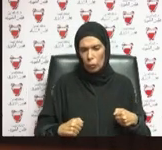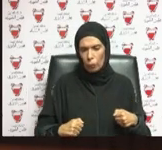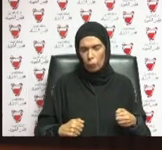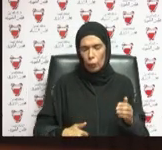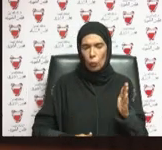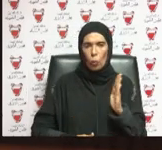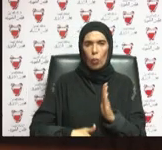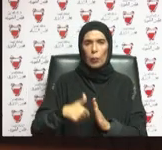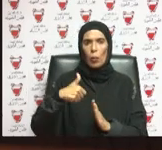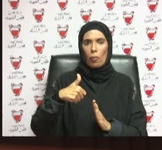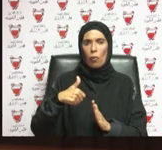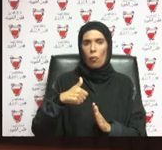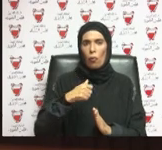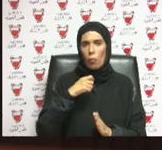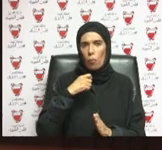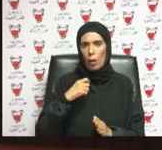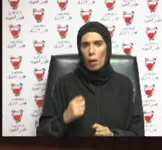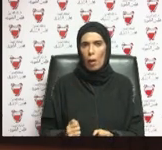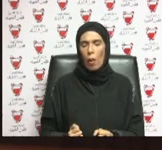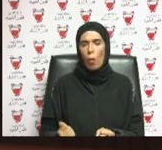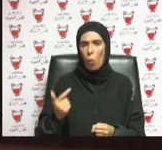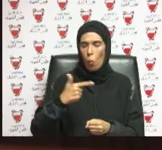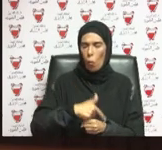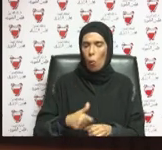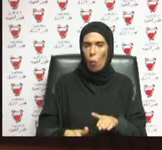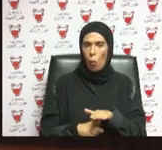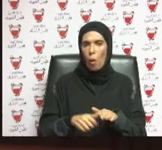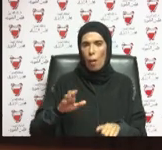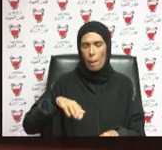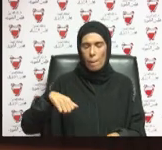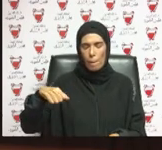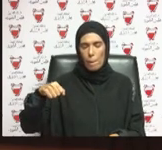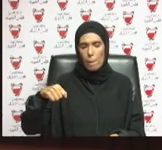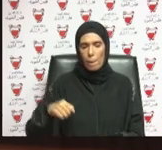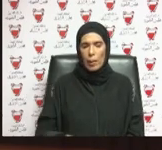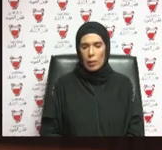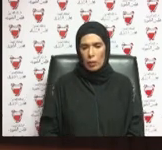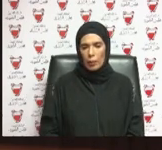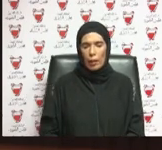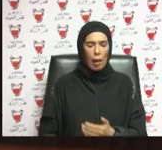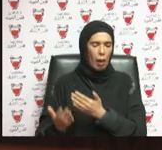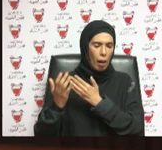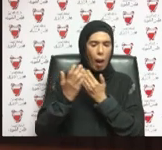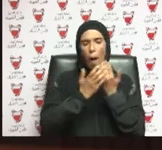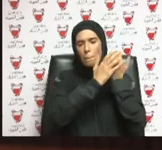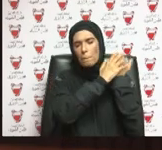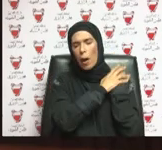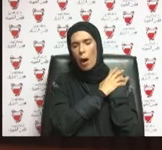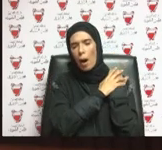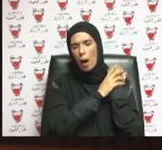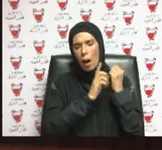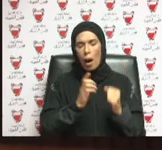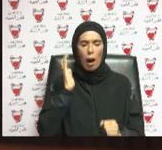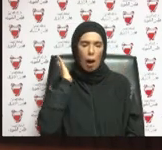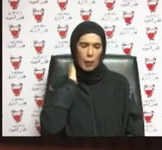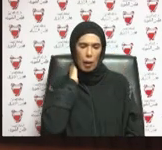صاحب السمو الملكي الأمير سلمان ويسدد خطاه في حمل الأمانة، وهو خير خلف